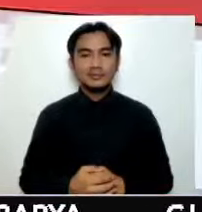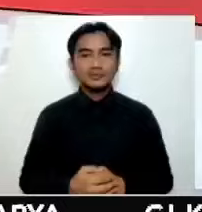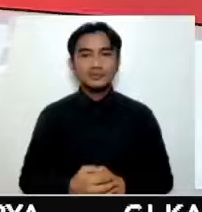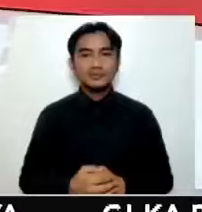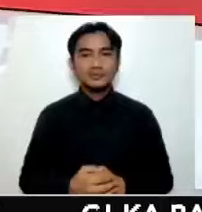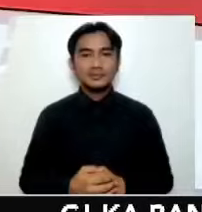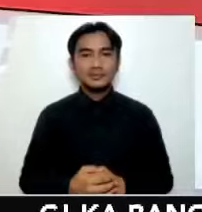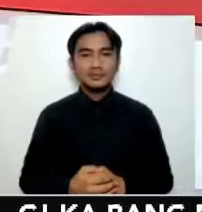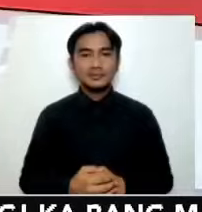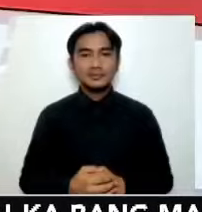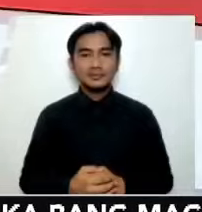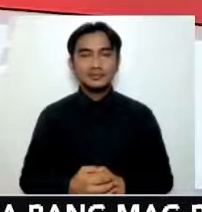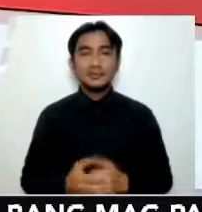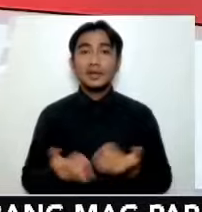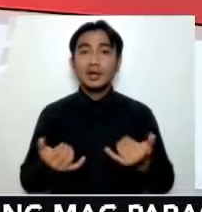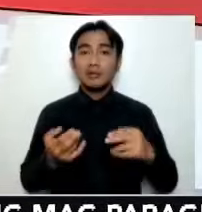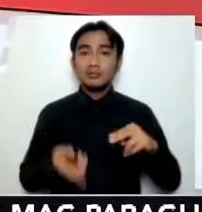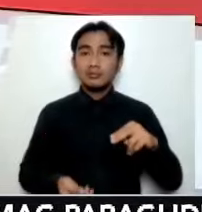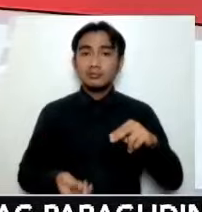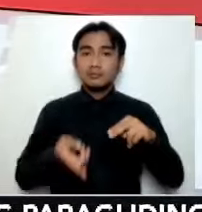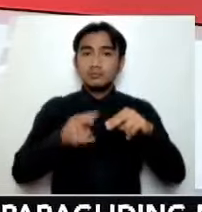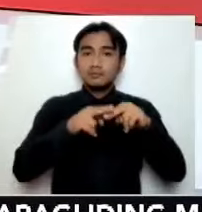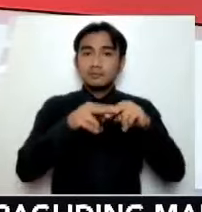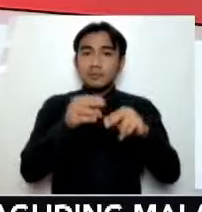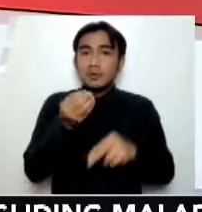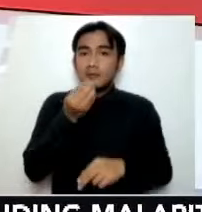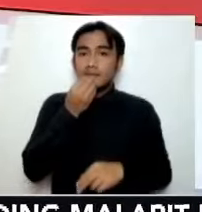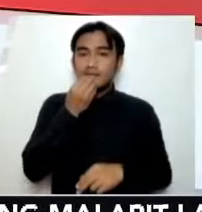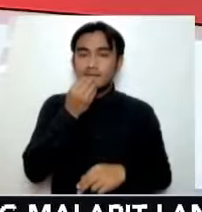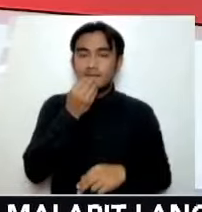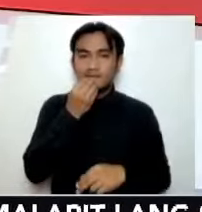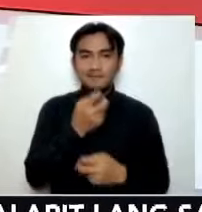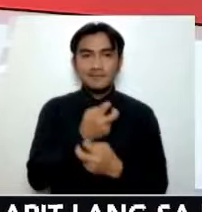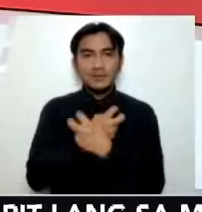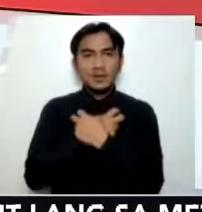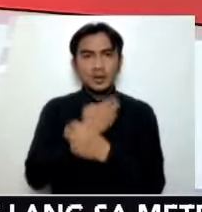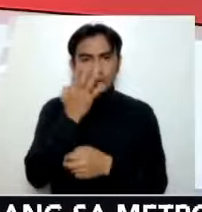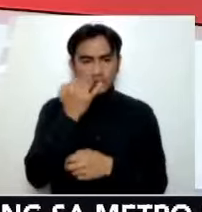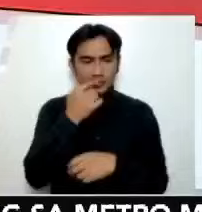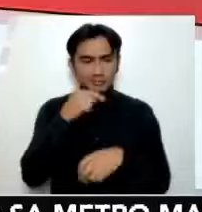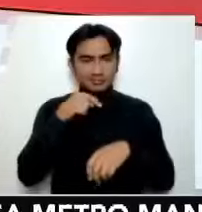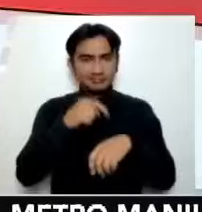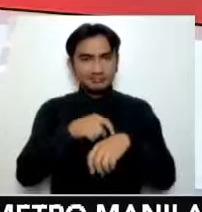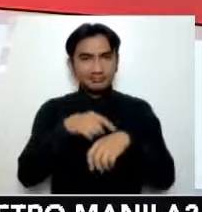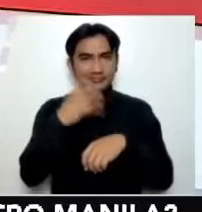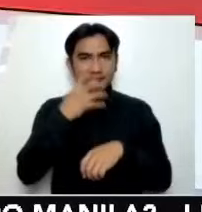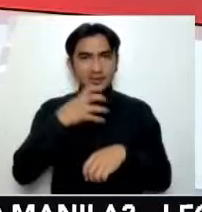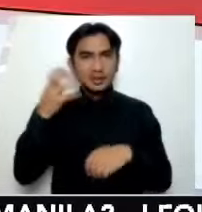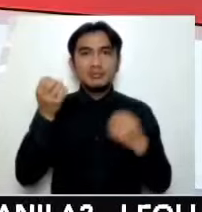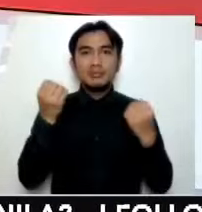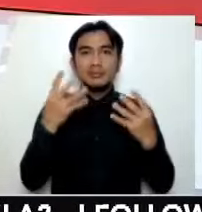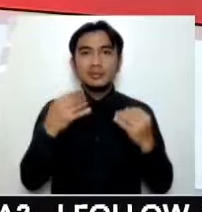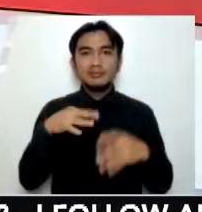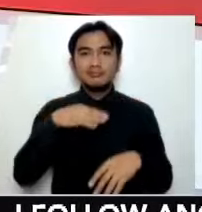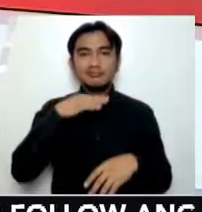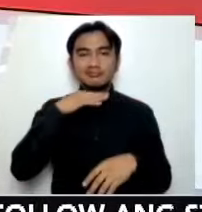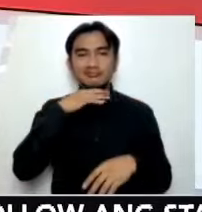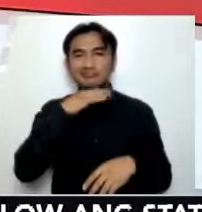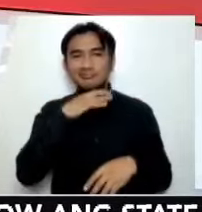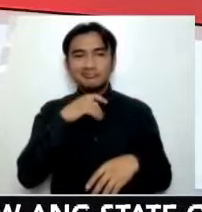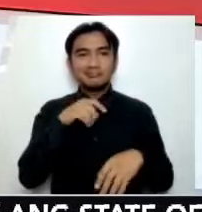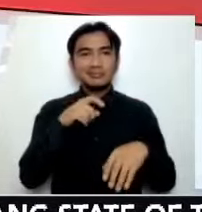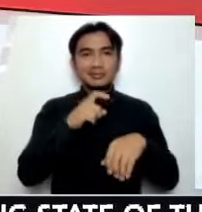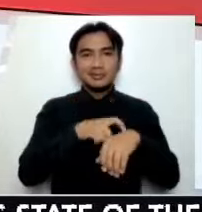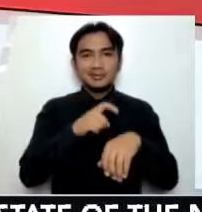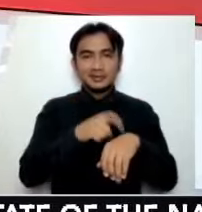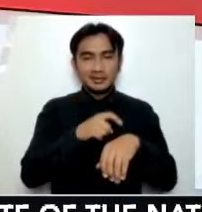tumataas po ang kaso ng food poisoning tuwing tag-init dahil mas mabilis dumami ang bacteria kapag Mainit ang panahon ayon sa centers for